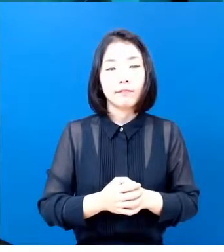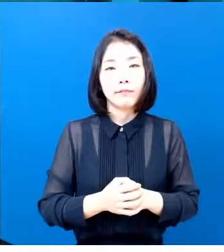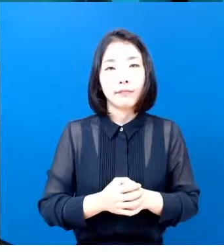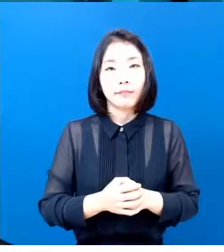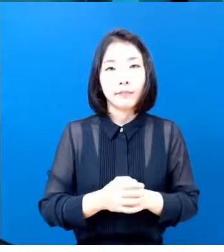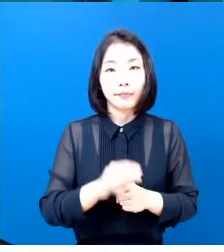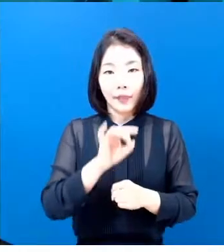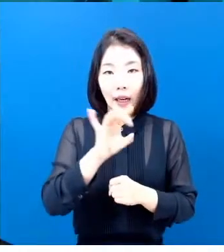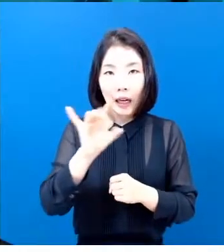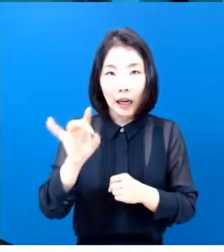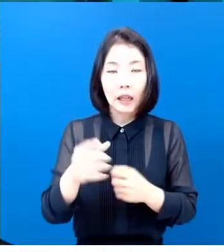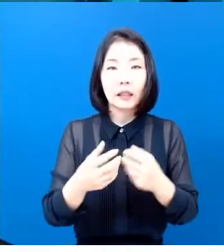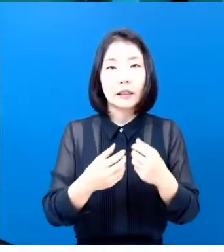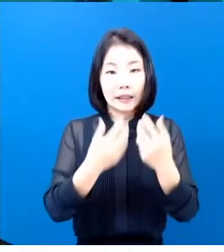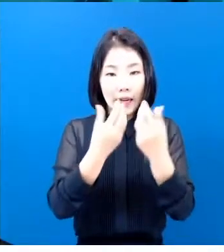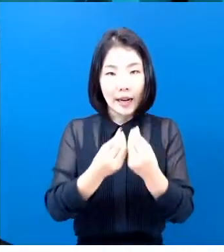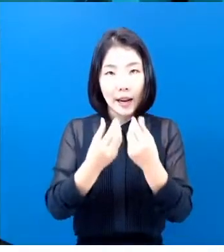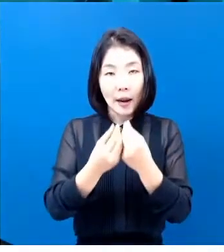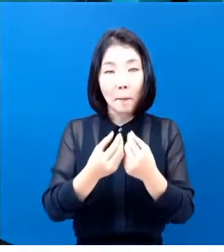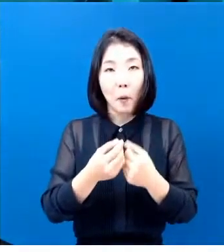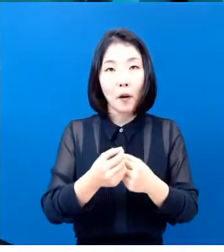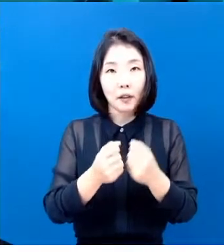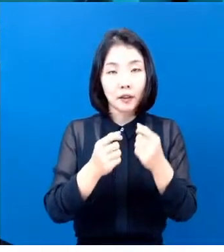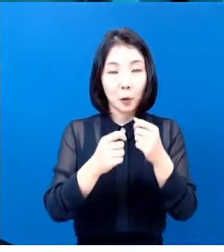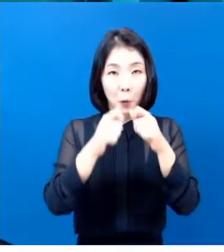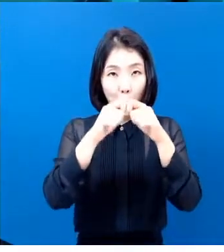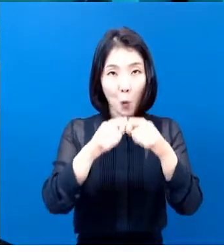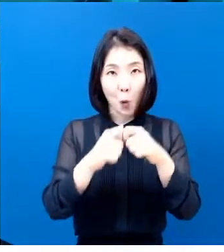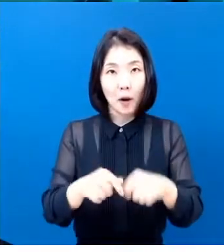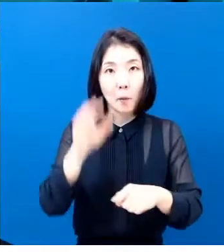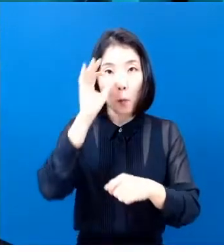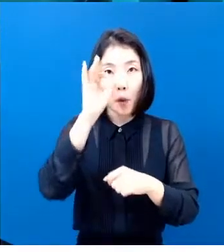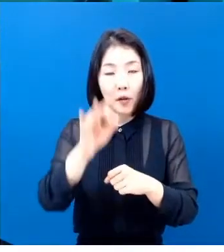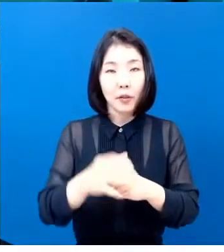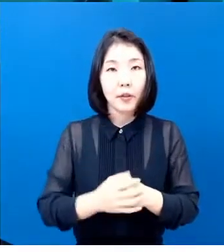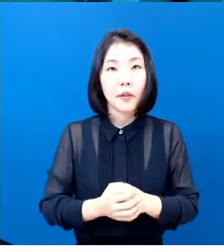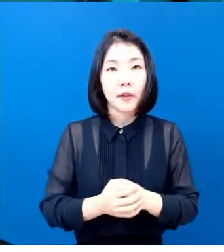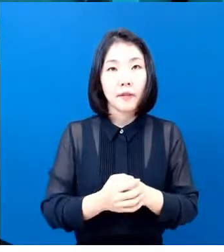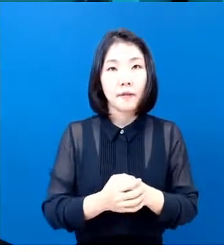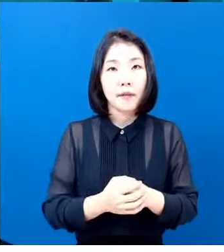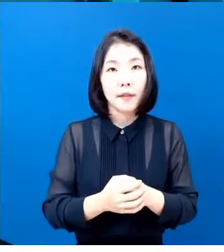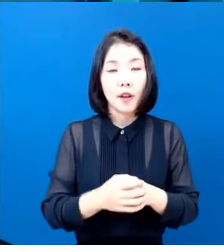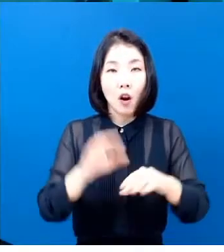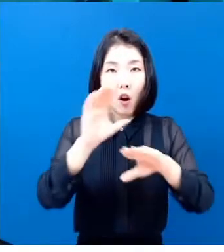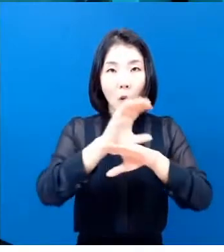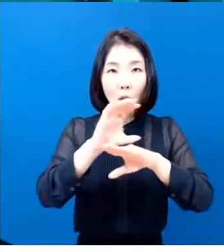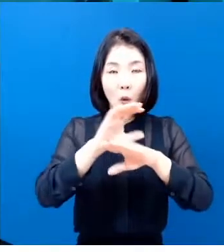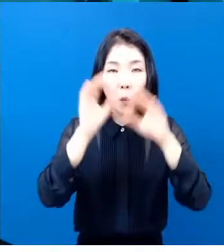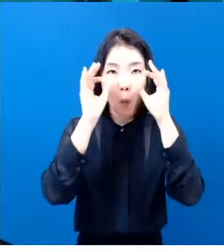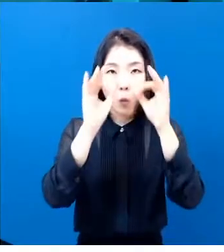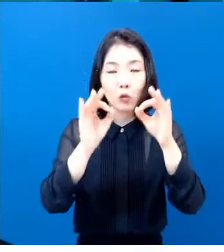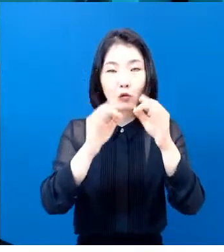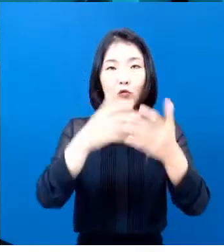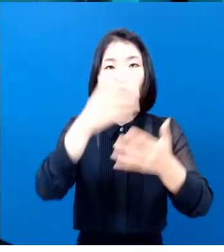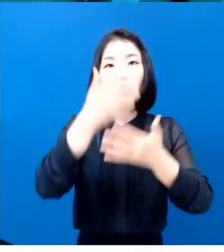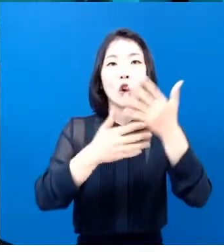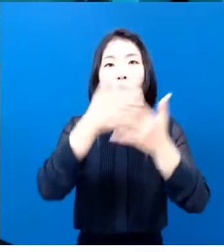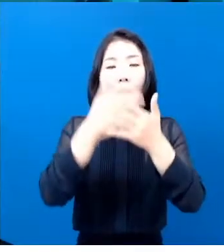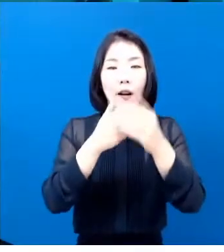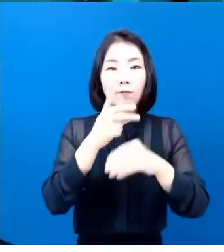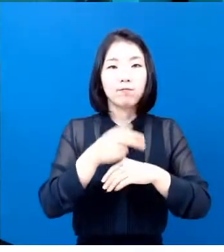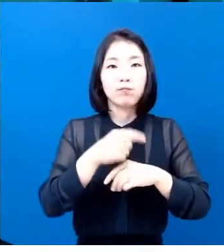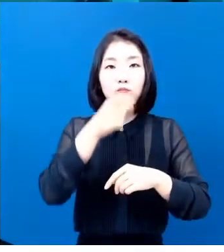각각의 실천 사례를 들여다 보겠습니다 먼저 컴퓨터로 보는 수중운동 동영상을 제작하였습니다